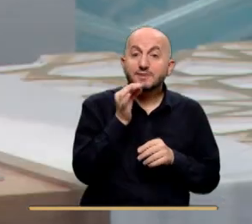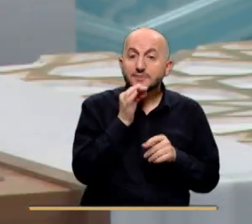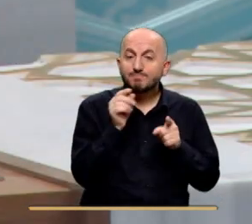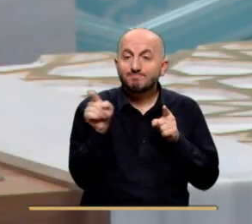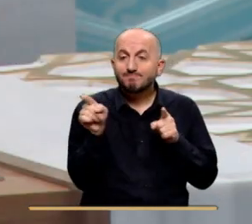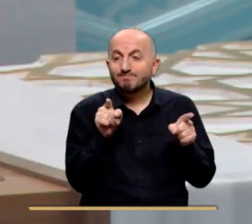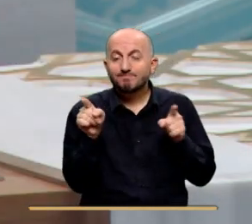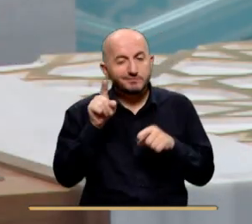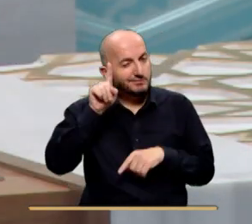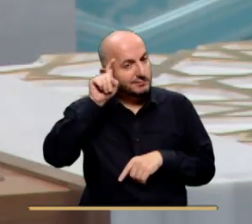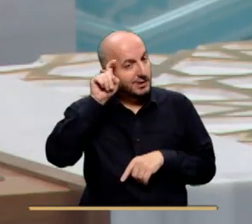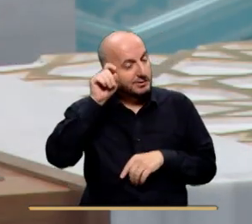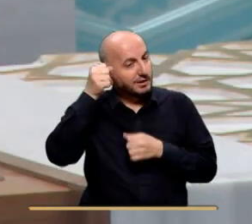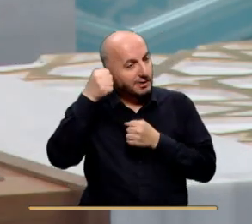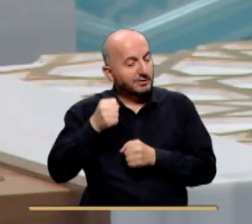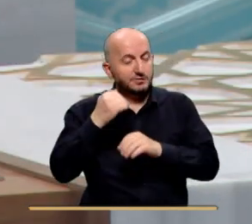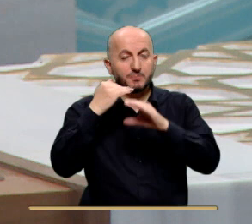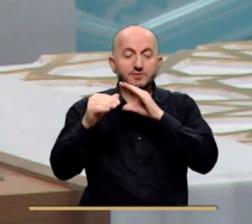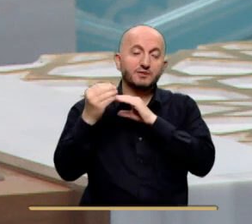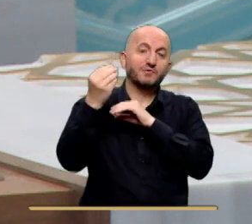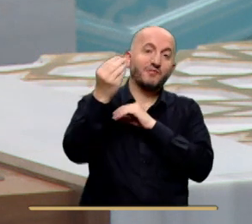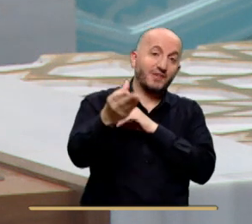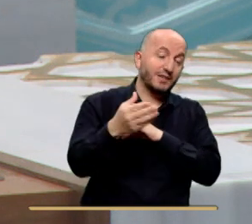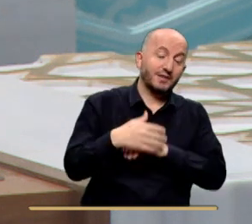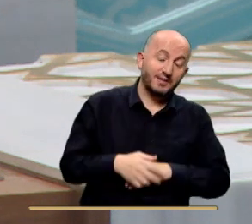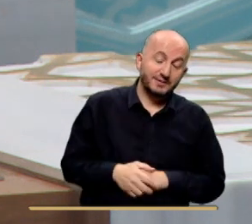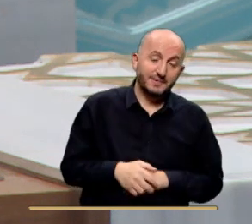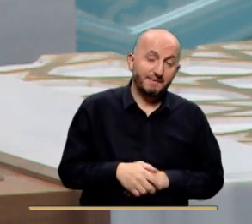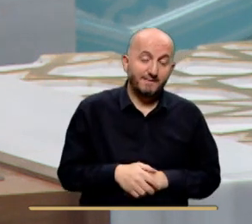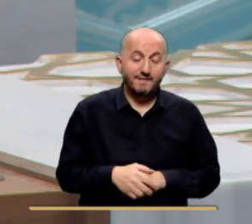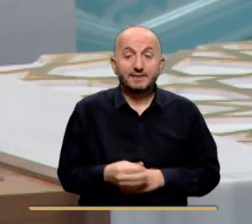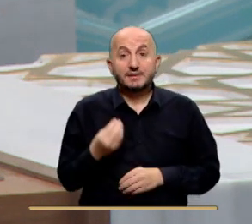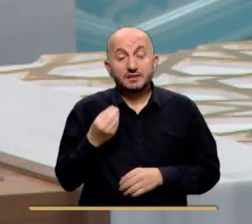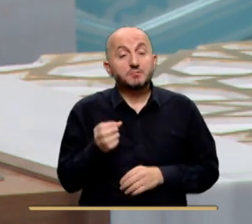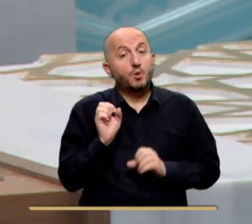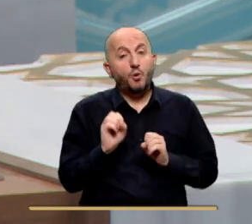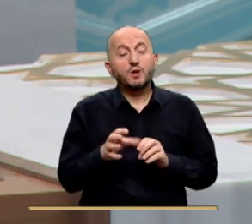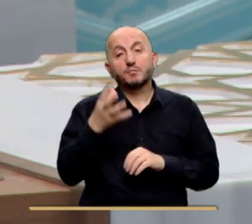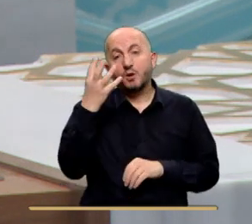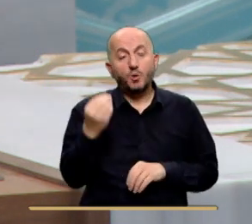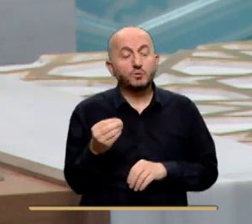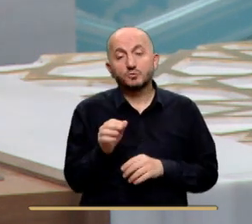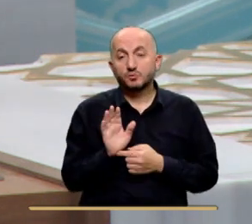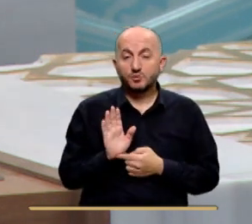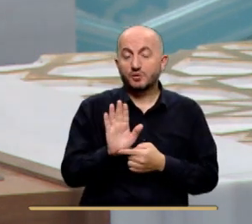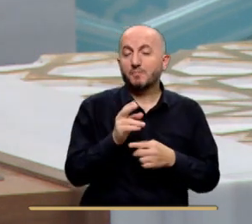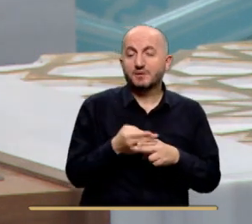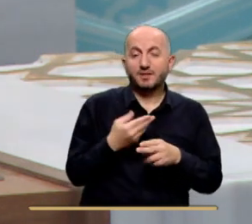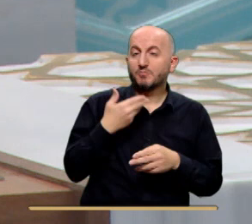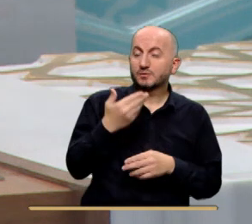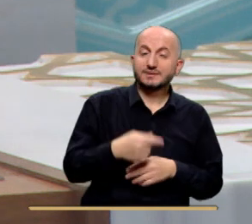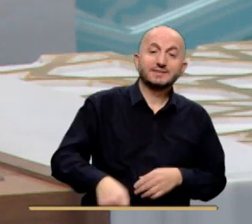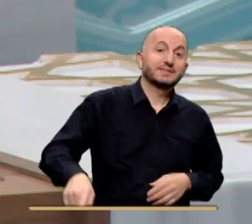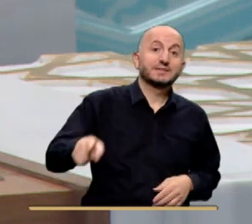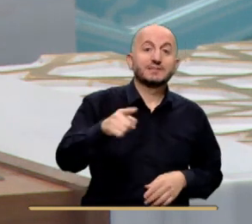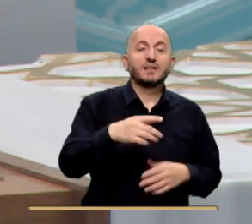ile akıllarda kalıcı mesajlar vererek iyi bir muallim olduğunu gösteriyor. Mesela buyuruyor ki,